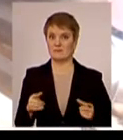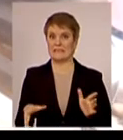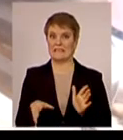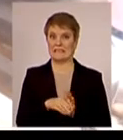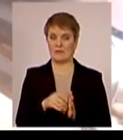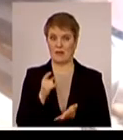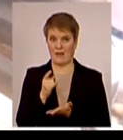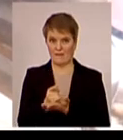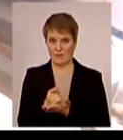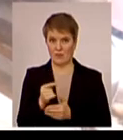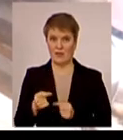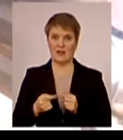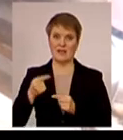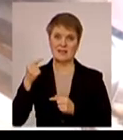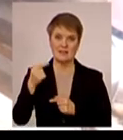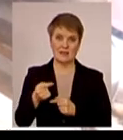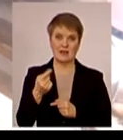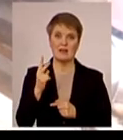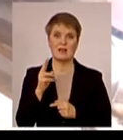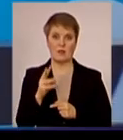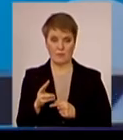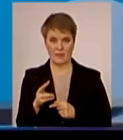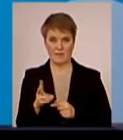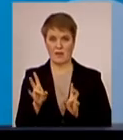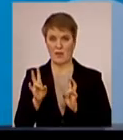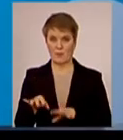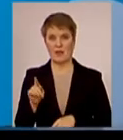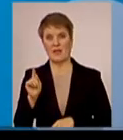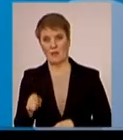кілометрів покинули і його, і машину, відібравши